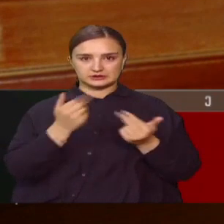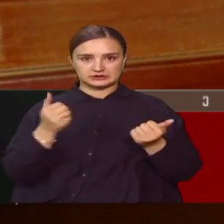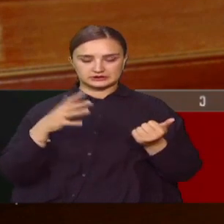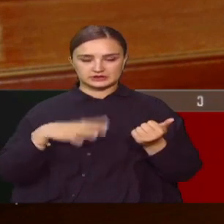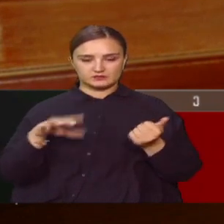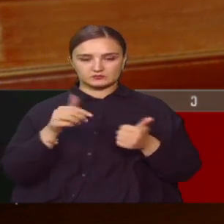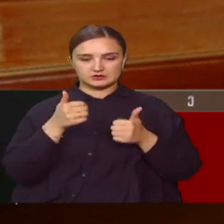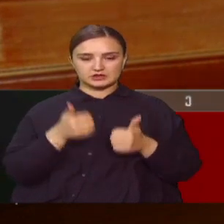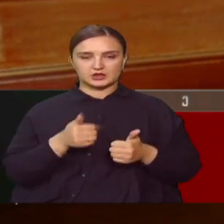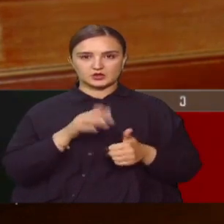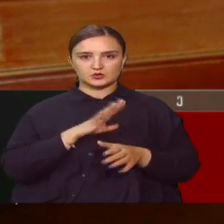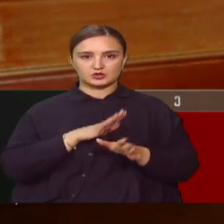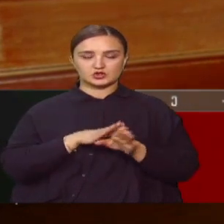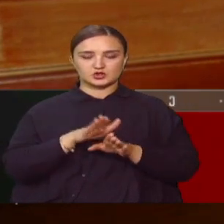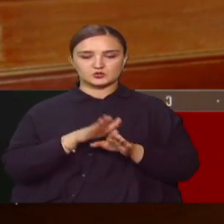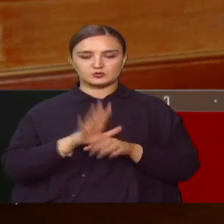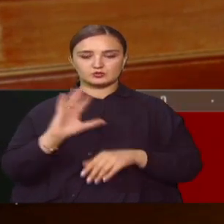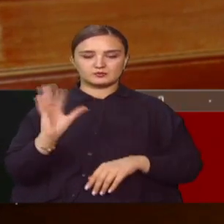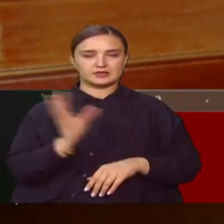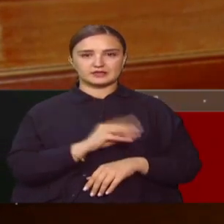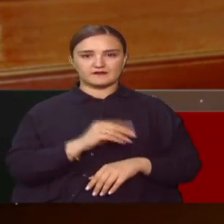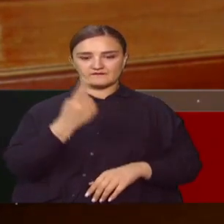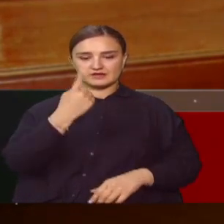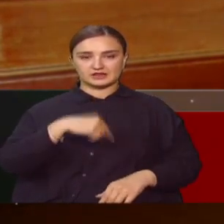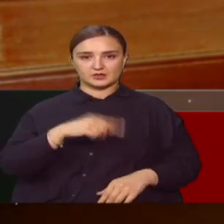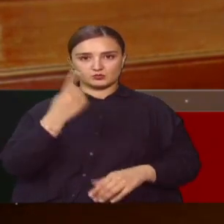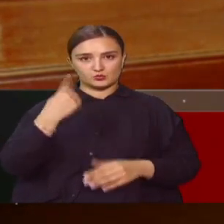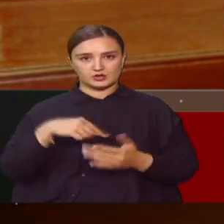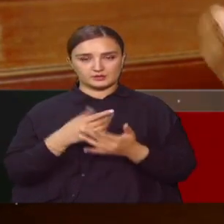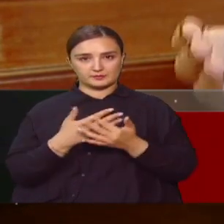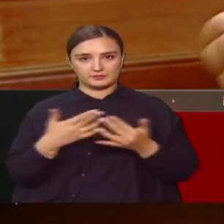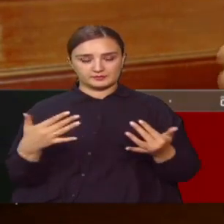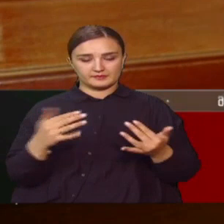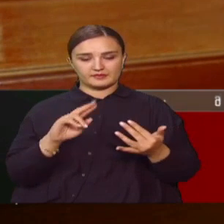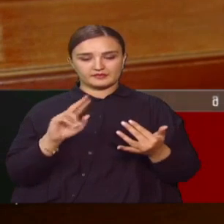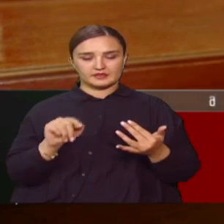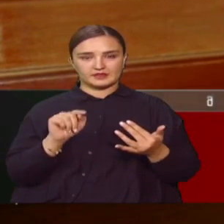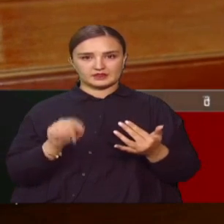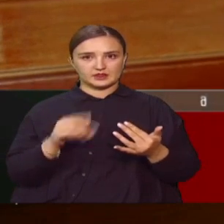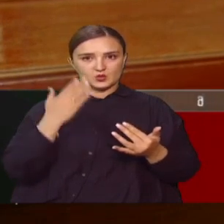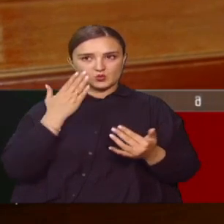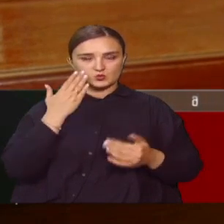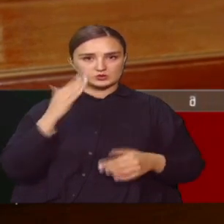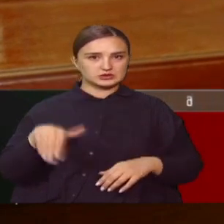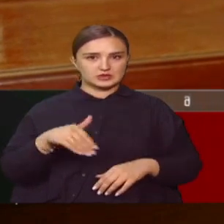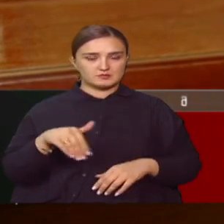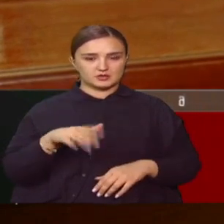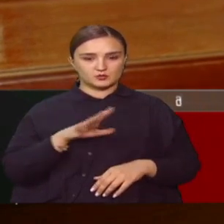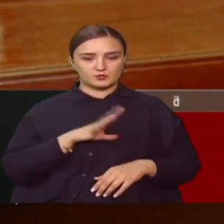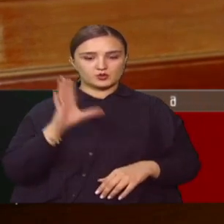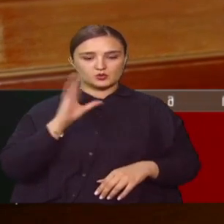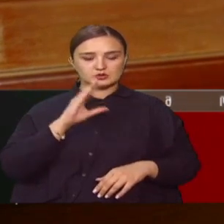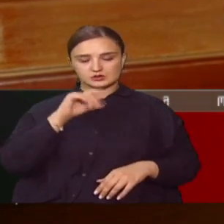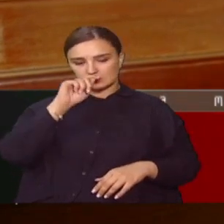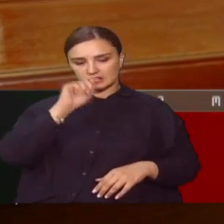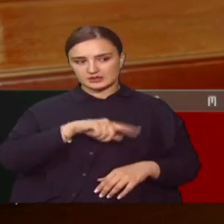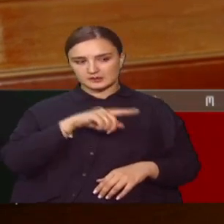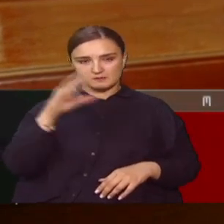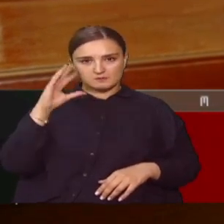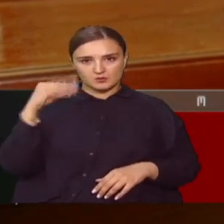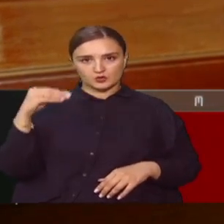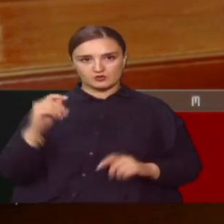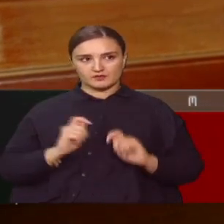konda shesulebuli mteli rigi ase tkvat valdebulebebi da garkuulcilat usamartloba iqo, rodesats ukrainas da